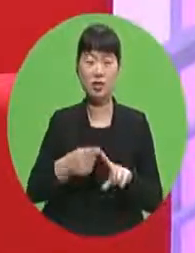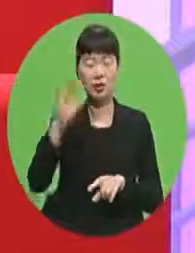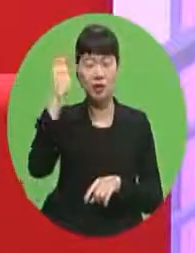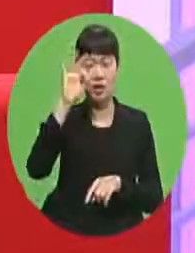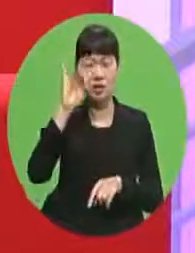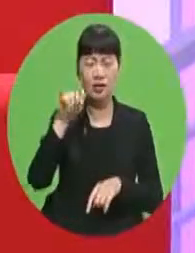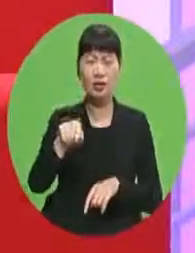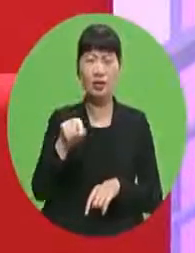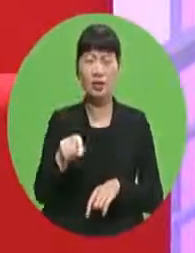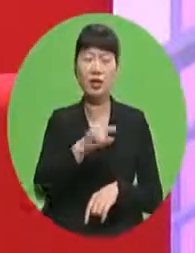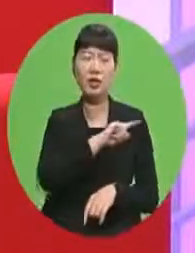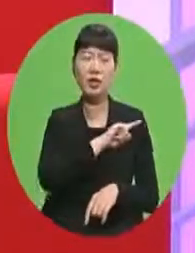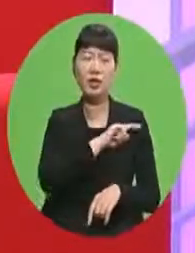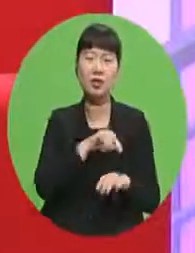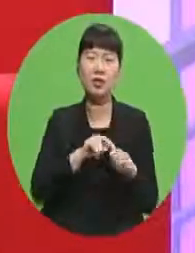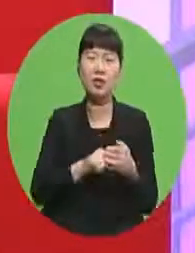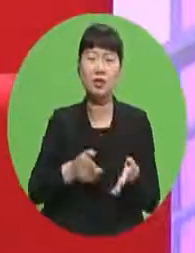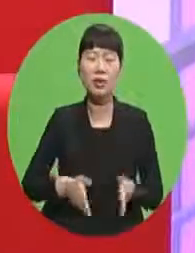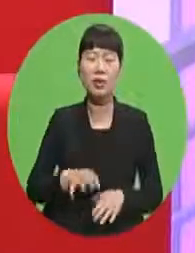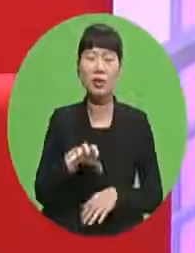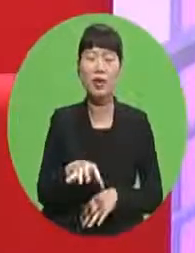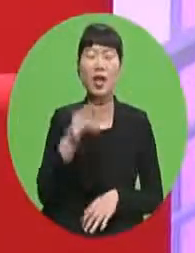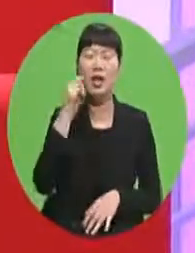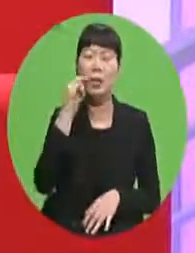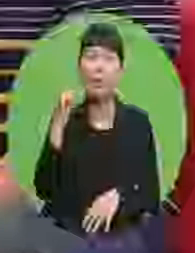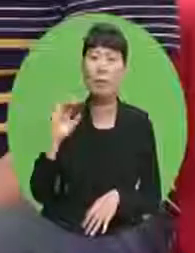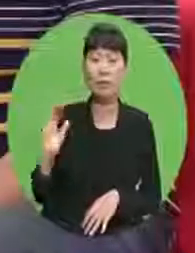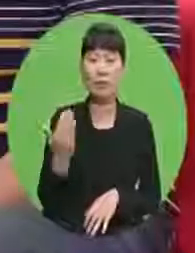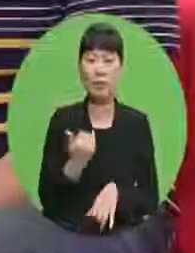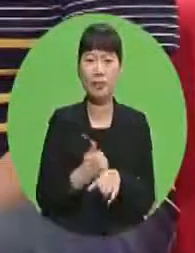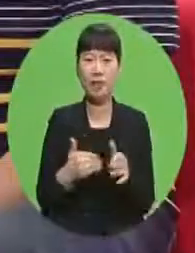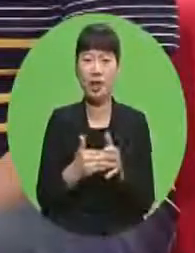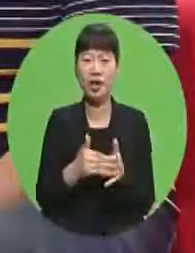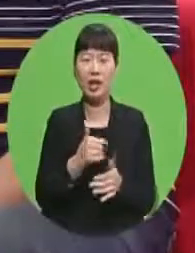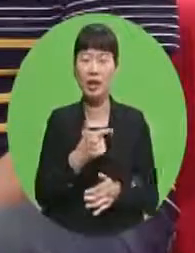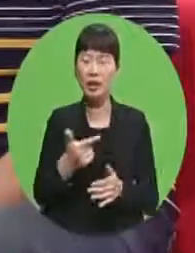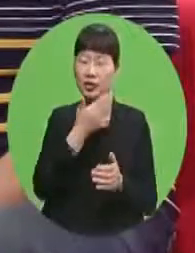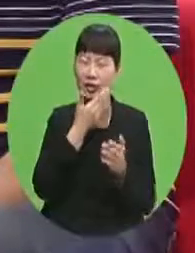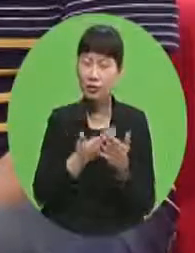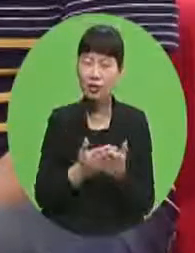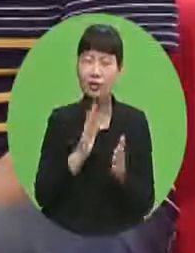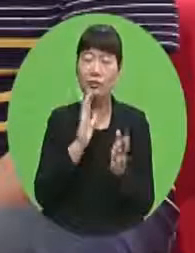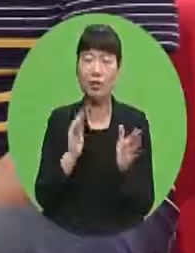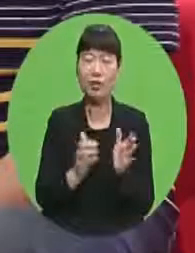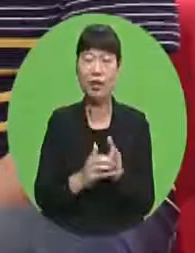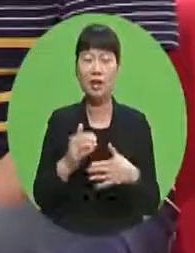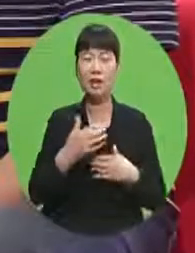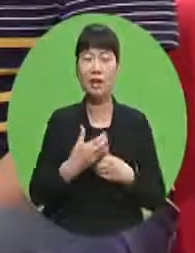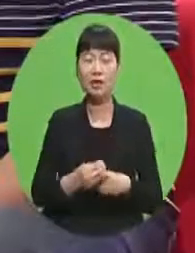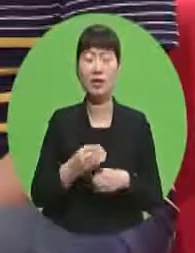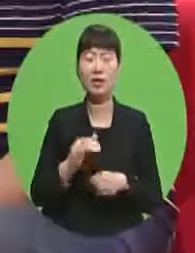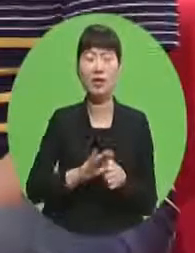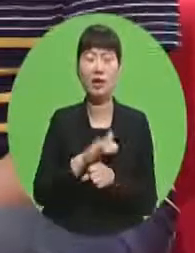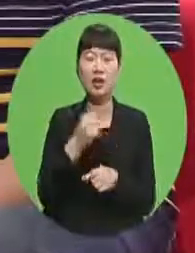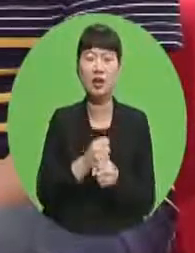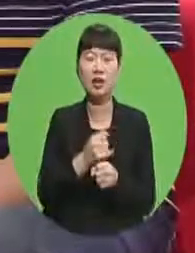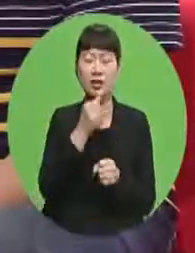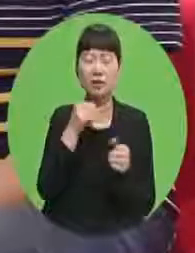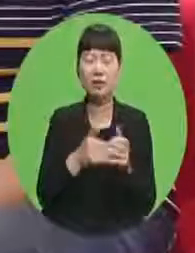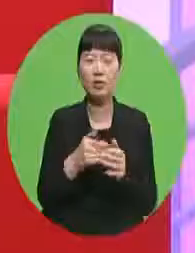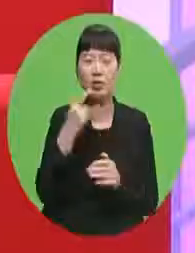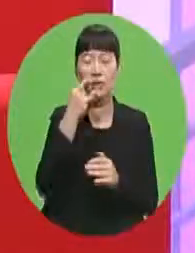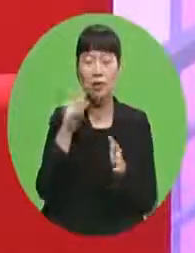찾는 그런 가장 마음의 고향이 엄마가 되는 거죠. 굉장히 중요한 거예요. 그래서 이 안정된 애착이 있고